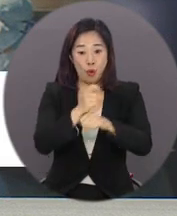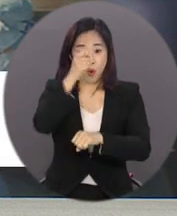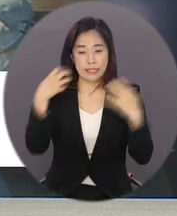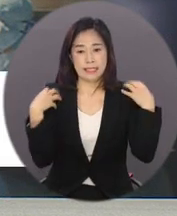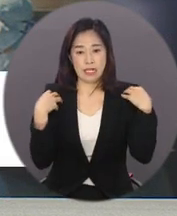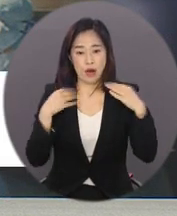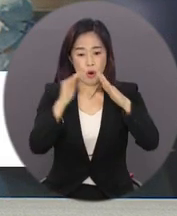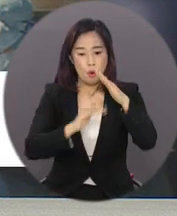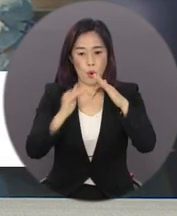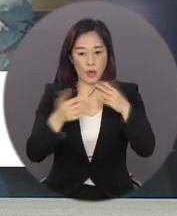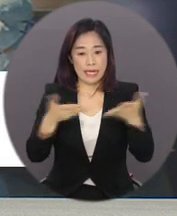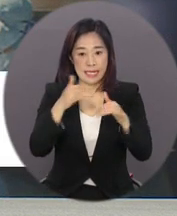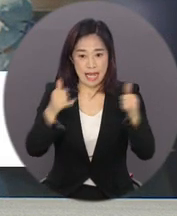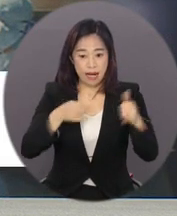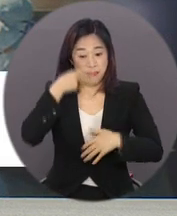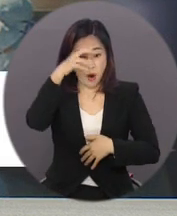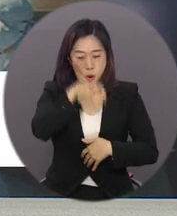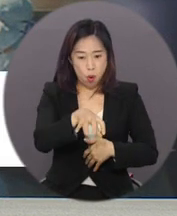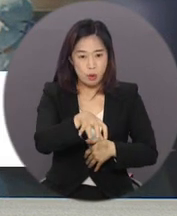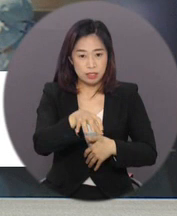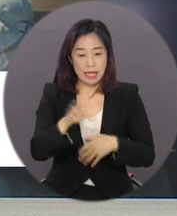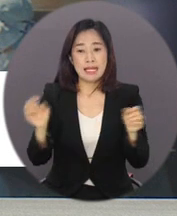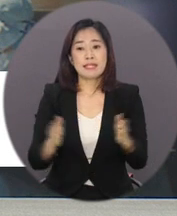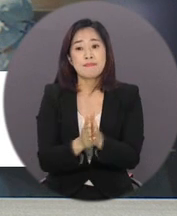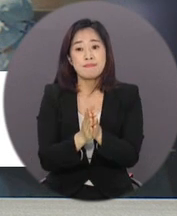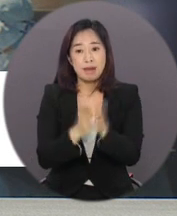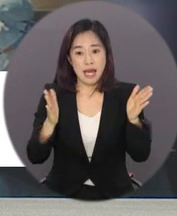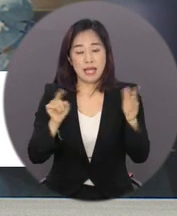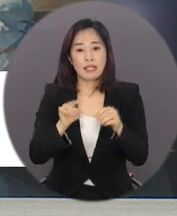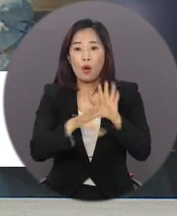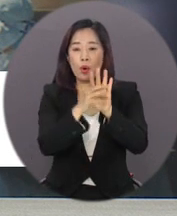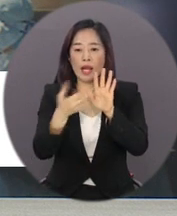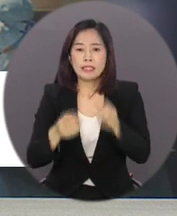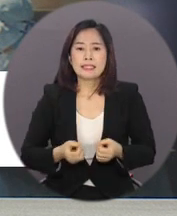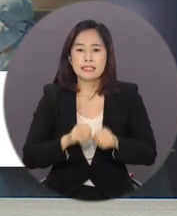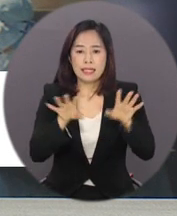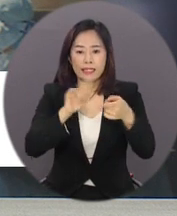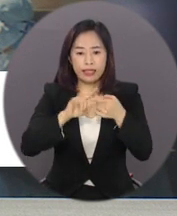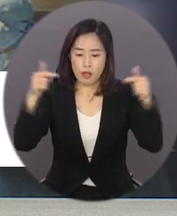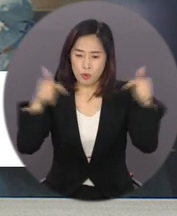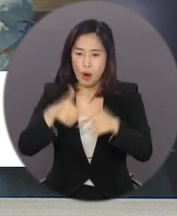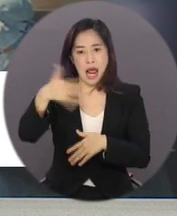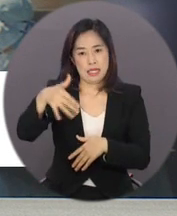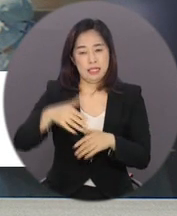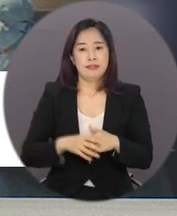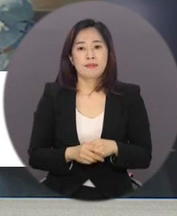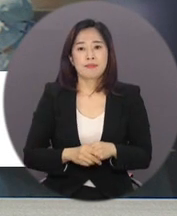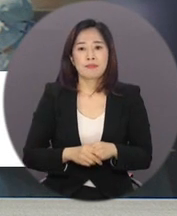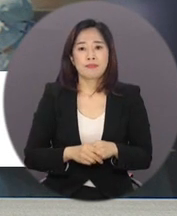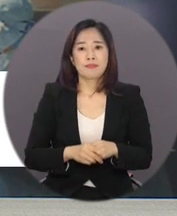고흥군청 공무원과 여수 유흥업소에서 시작된 전남 동부 지역의 코로나19 확산세가 진정기미를 보이지 않고